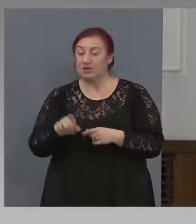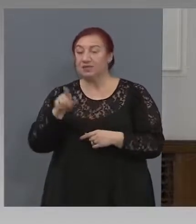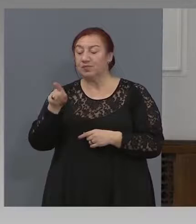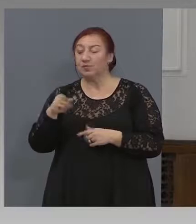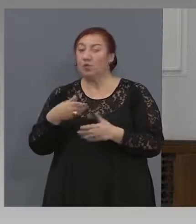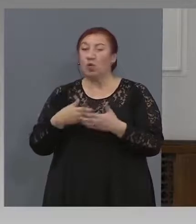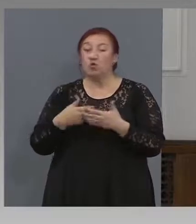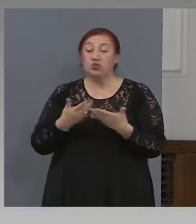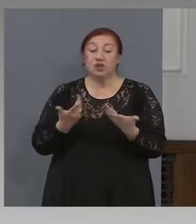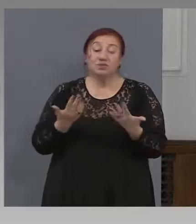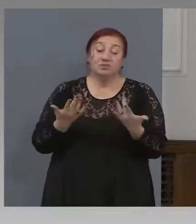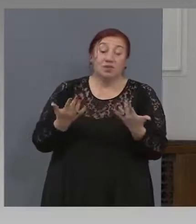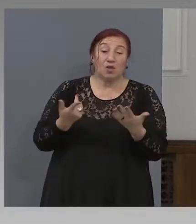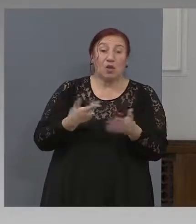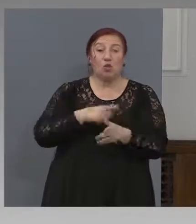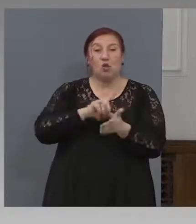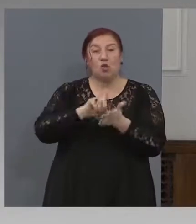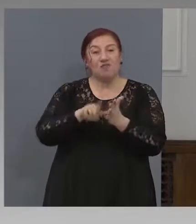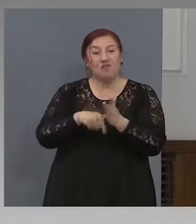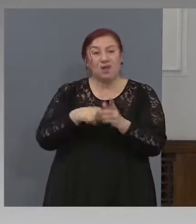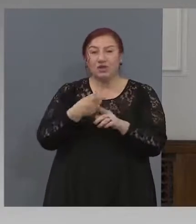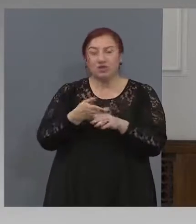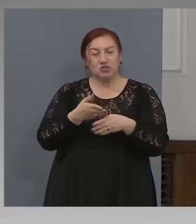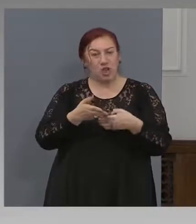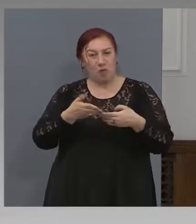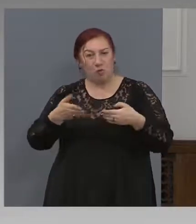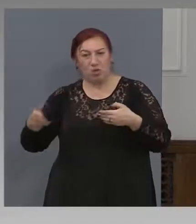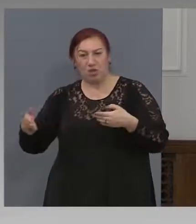ще продължат, аз мога да кажа